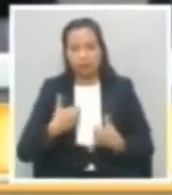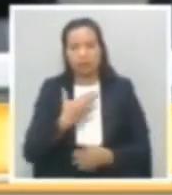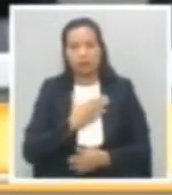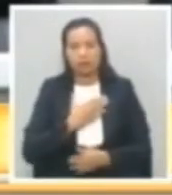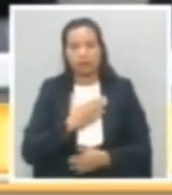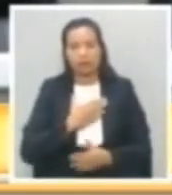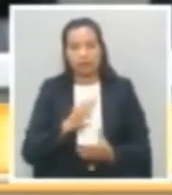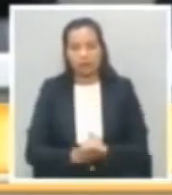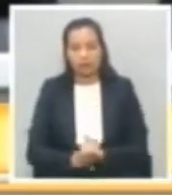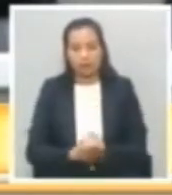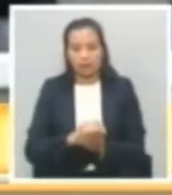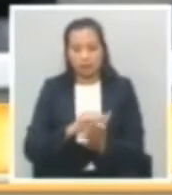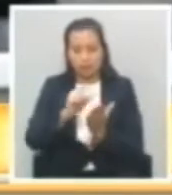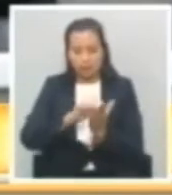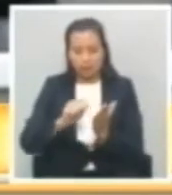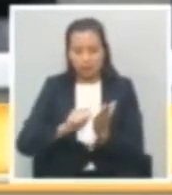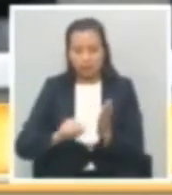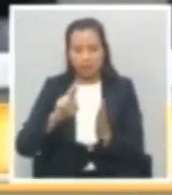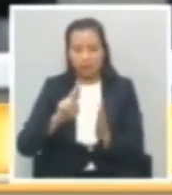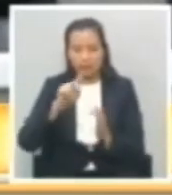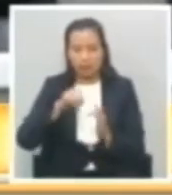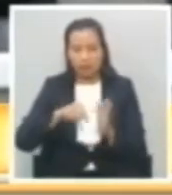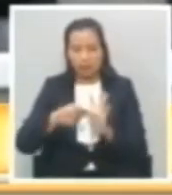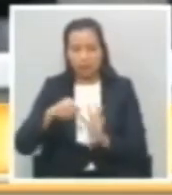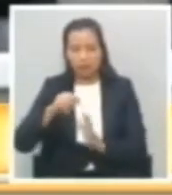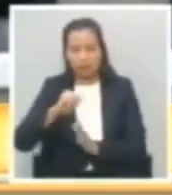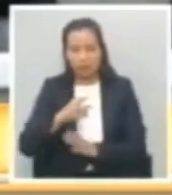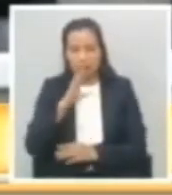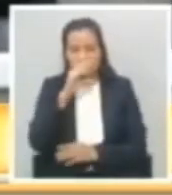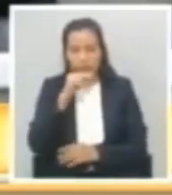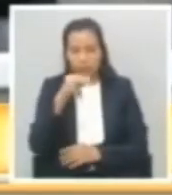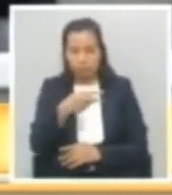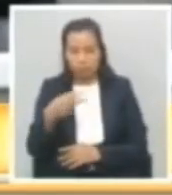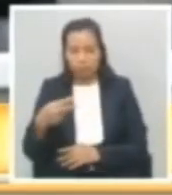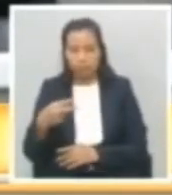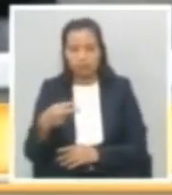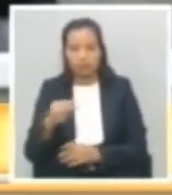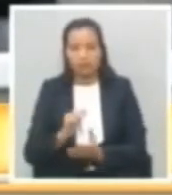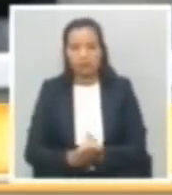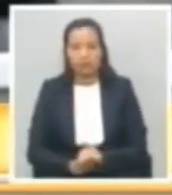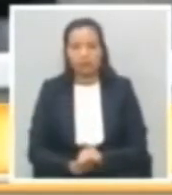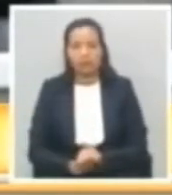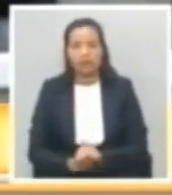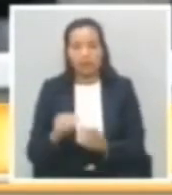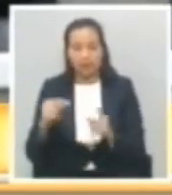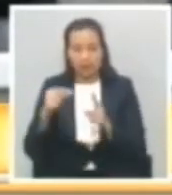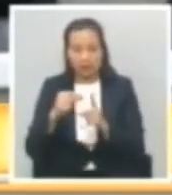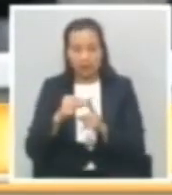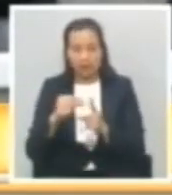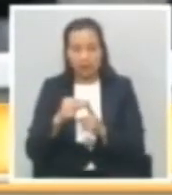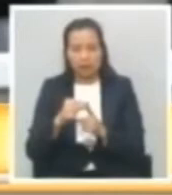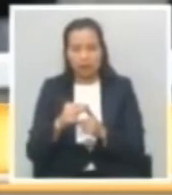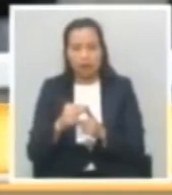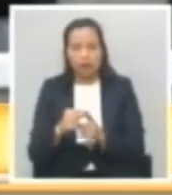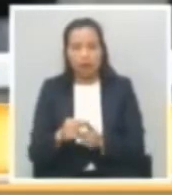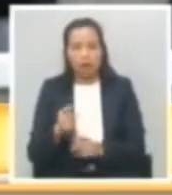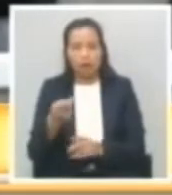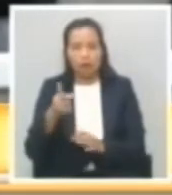ที่จะร่างกฎหมายใหม่นะครับมีการประดิษฐ์คำขึ้นมาใหม่ทางกฎหมายคือคำว่าคู่ชีวิตมาทดแทนคำว่าคู่สม